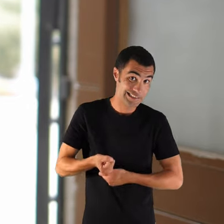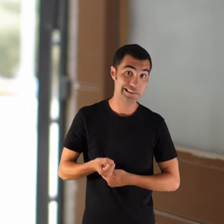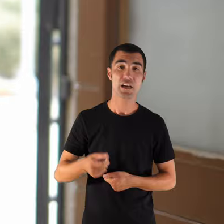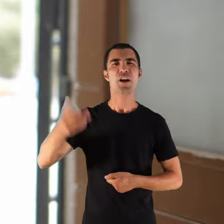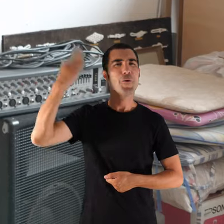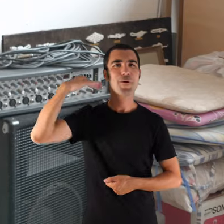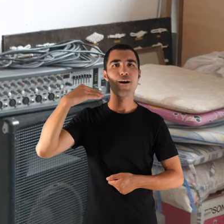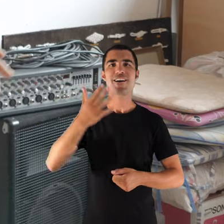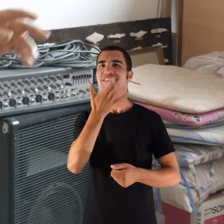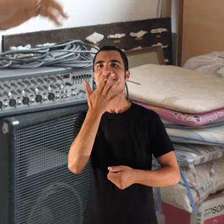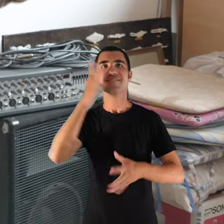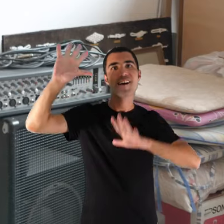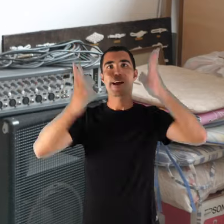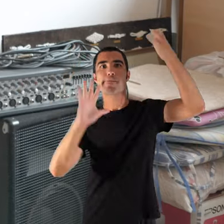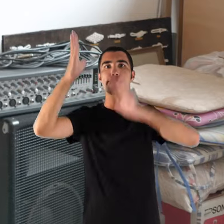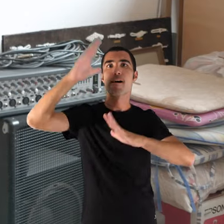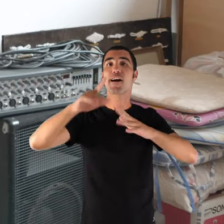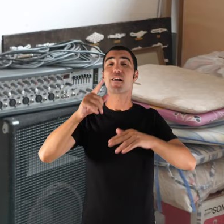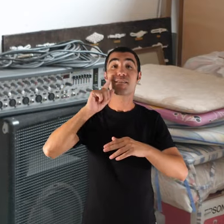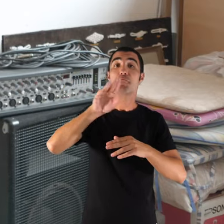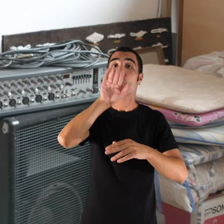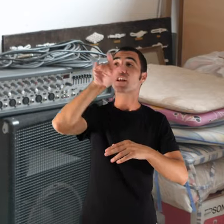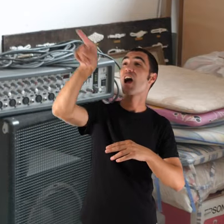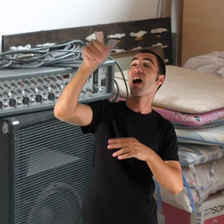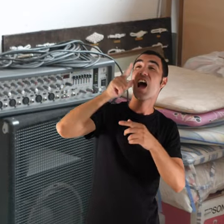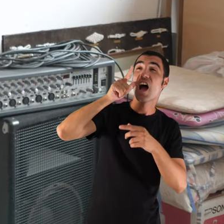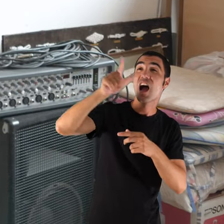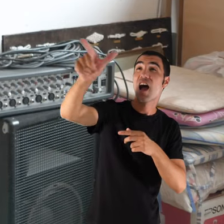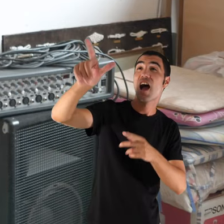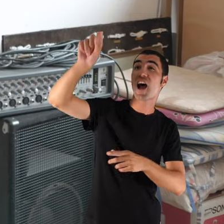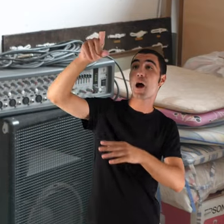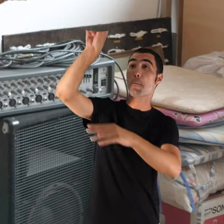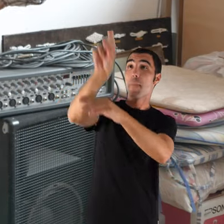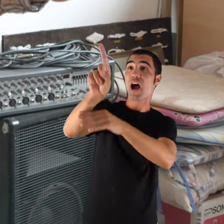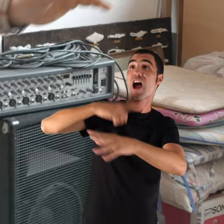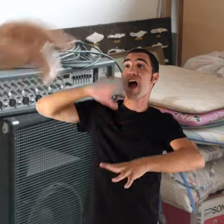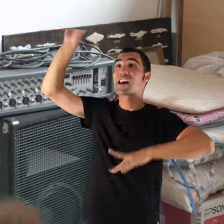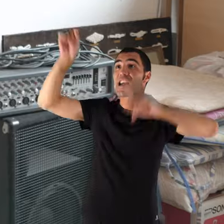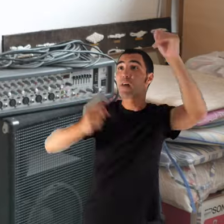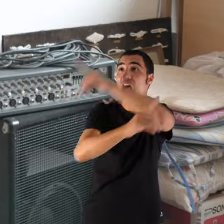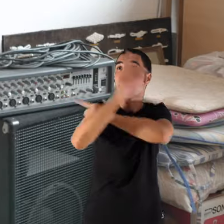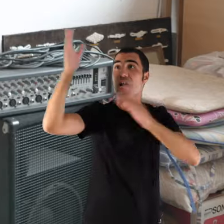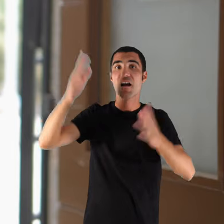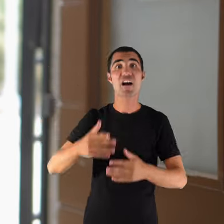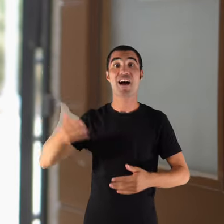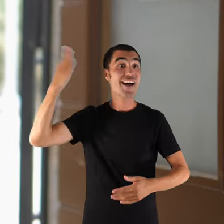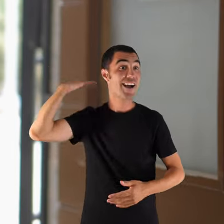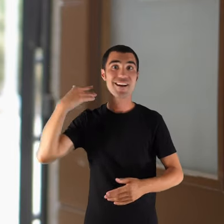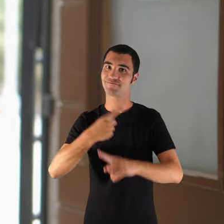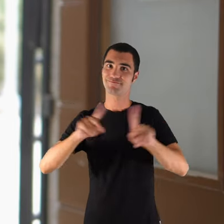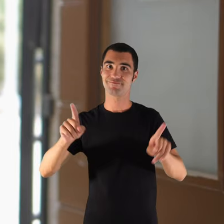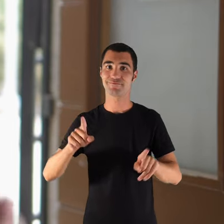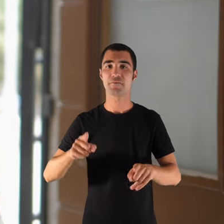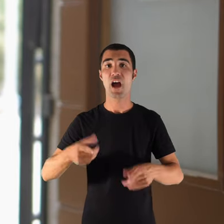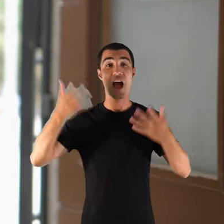senya, ara que sé, a veure aquella muntanyeta allà dalt, per aquell palo, anàvem amb senyes, ara no és com ara. Antes les barques